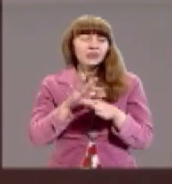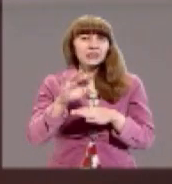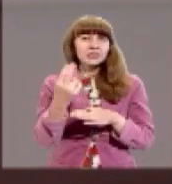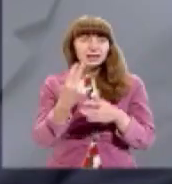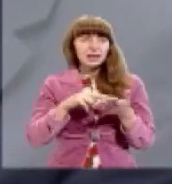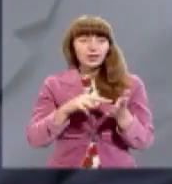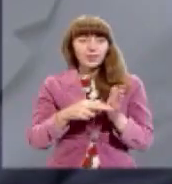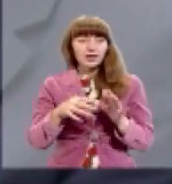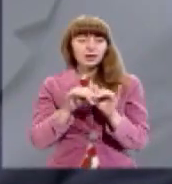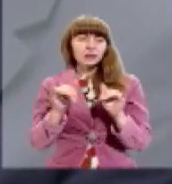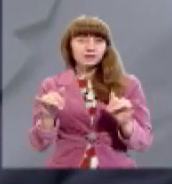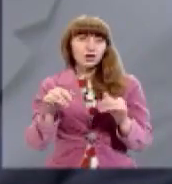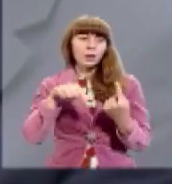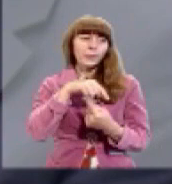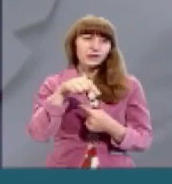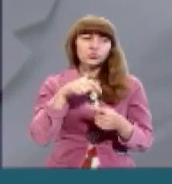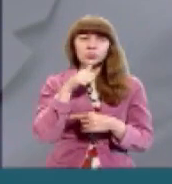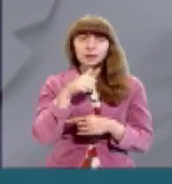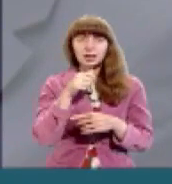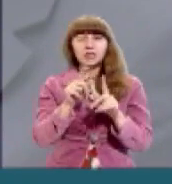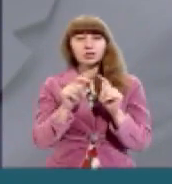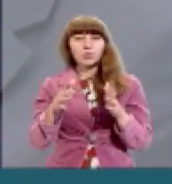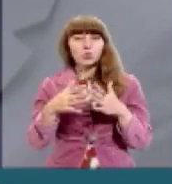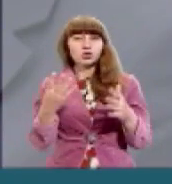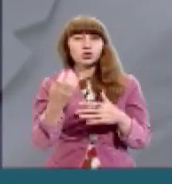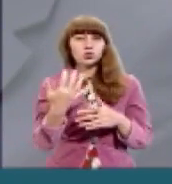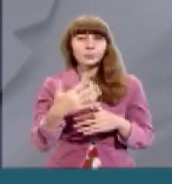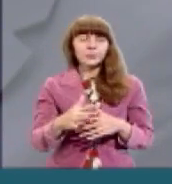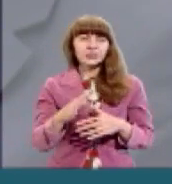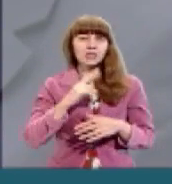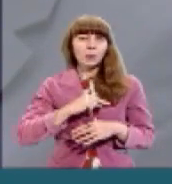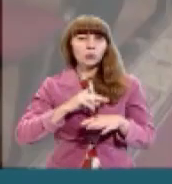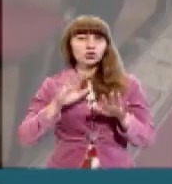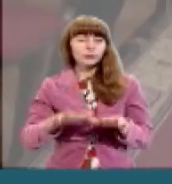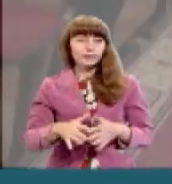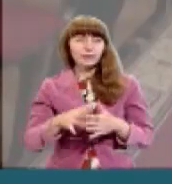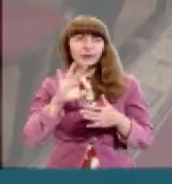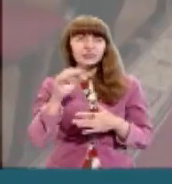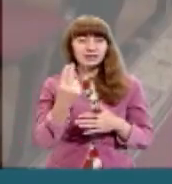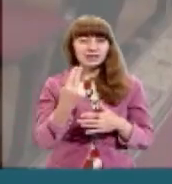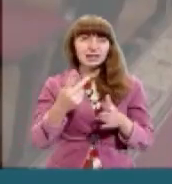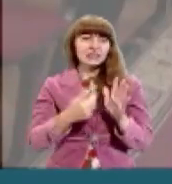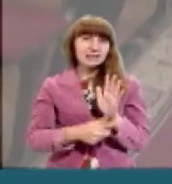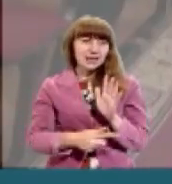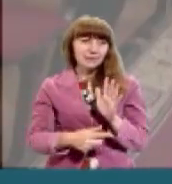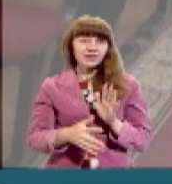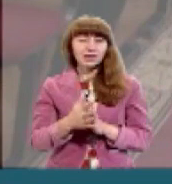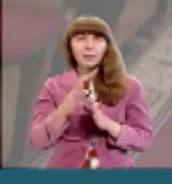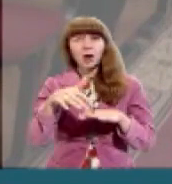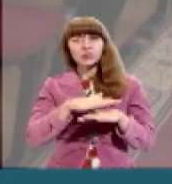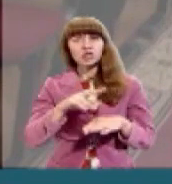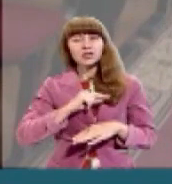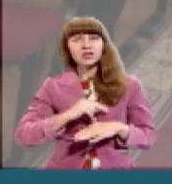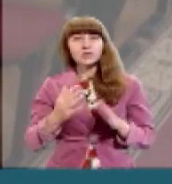национального проекта по развитию предпринимательства в Костаная создана более 450 рабочих мест по социальным более 70 по